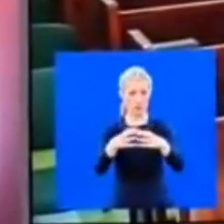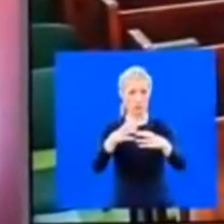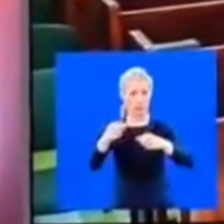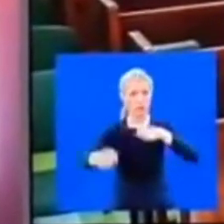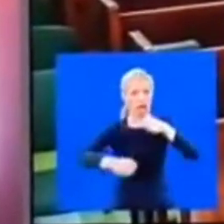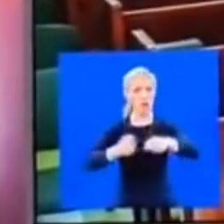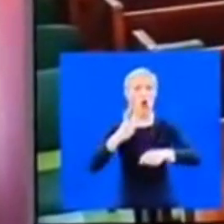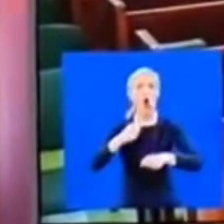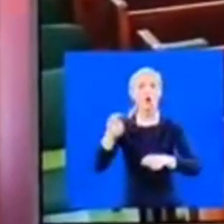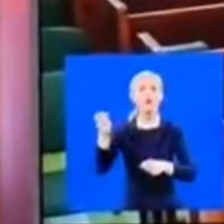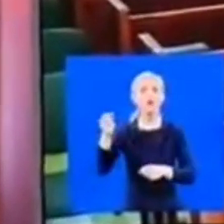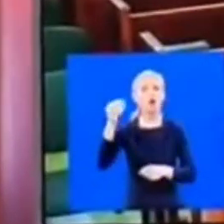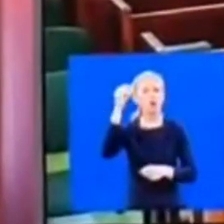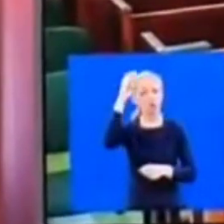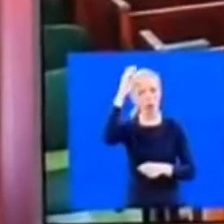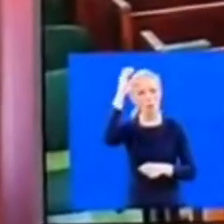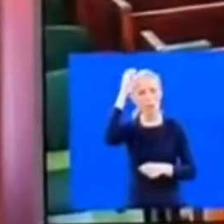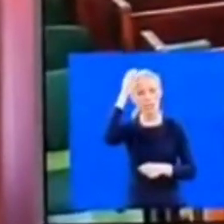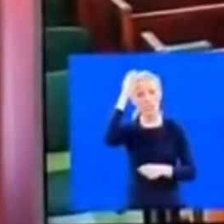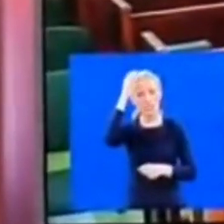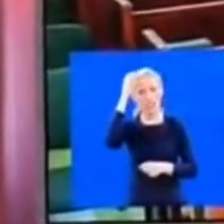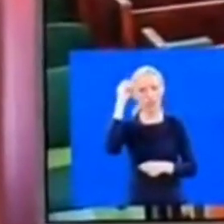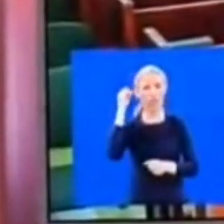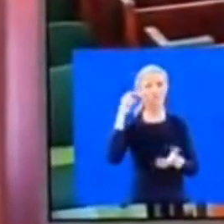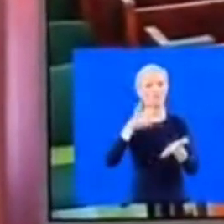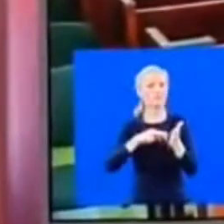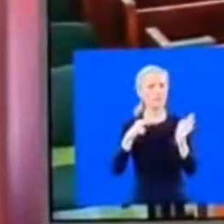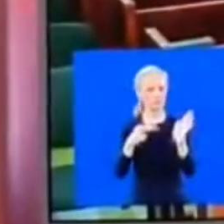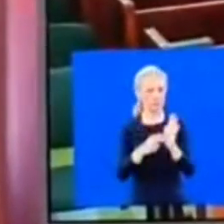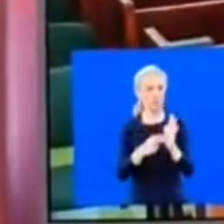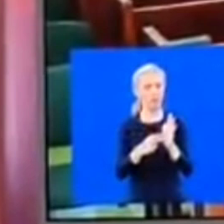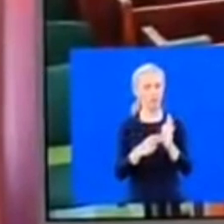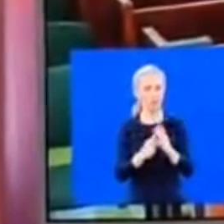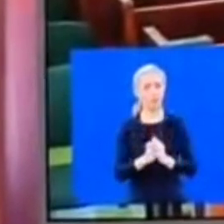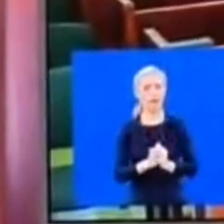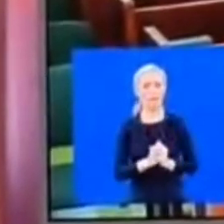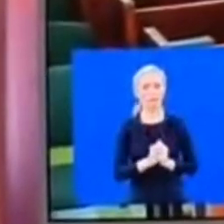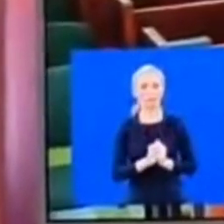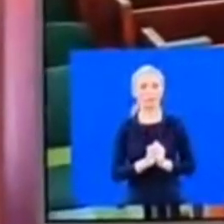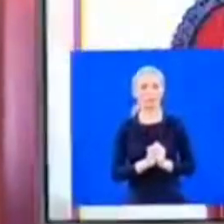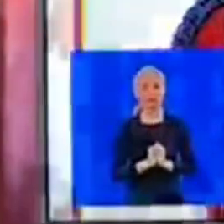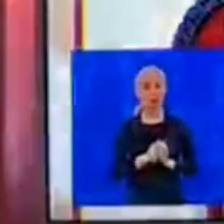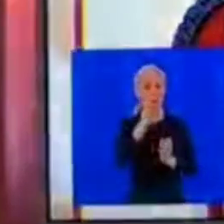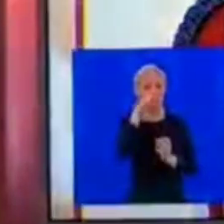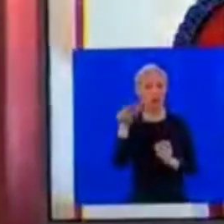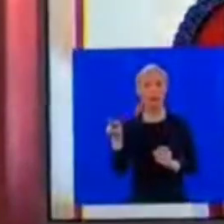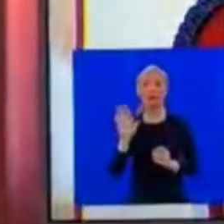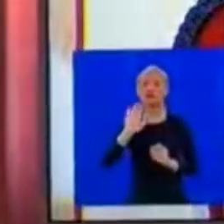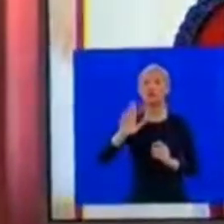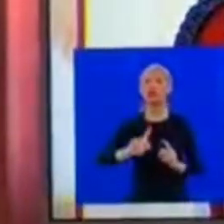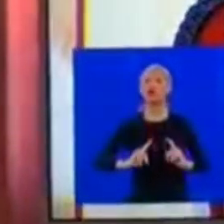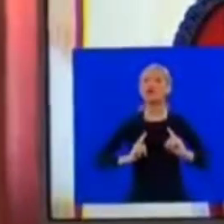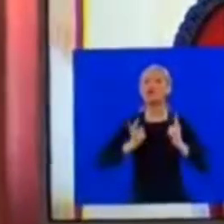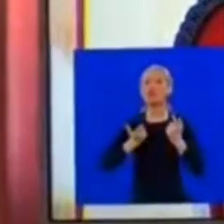od komunističke Nemanije. I promatrajući i njegov život i njegove